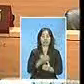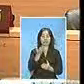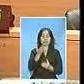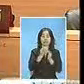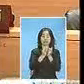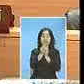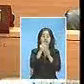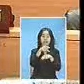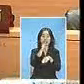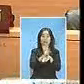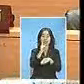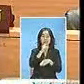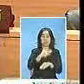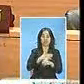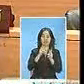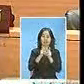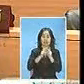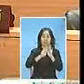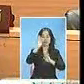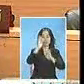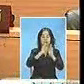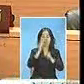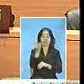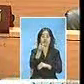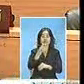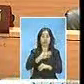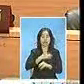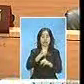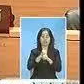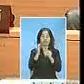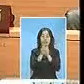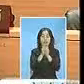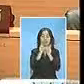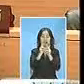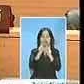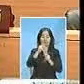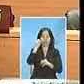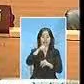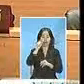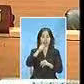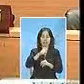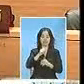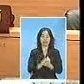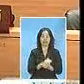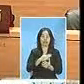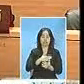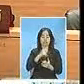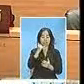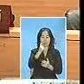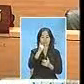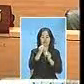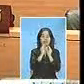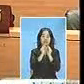จงท่านประธานว่าผมเป็นกรรมธิการเสียงข้างน้อยแล้วก็ทำหน้าที่ในคณะกรรมการชุดนี้ครับผมเข้าร่วมประชุมตลอดเวล